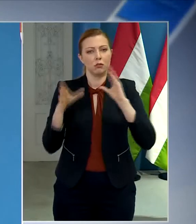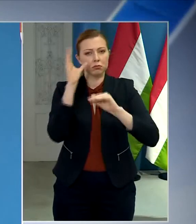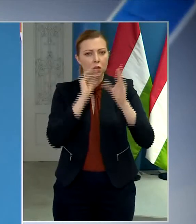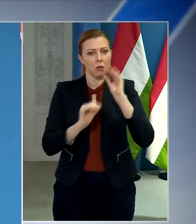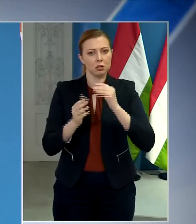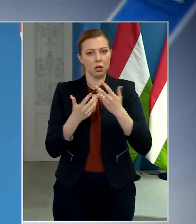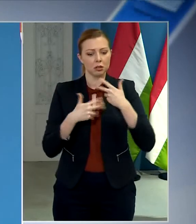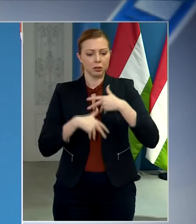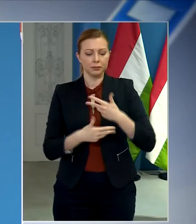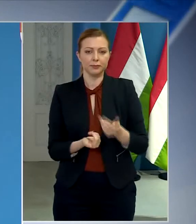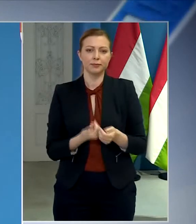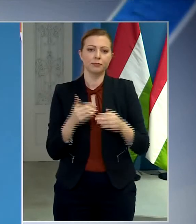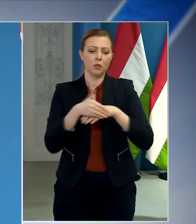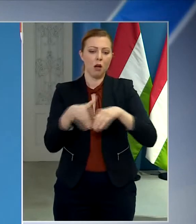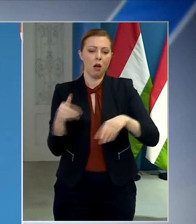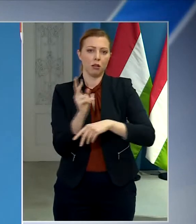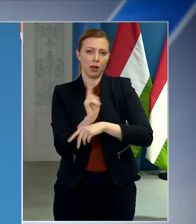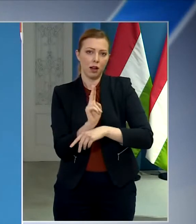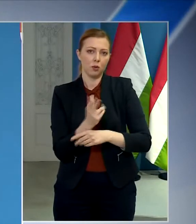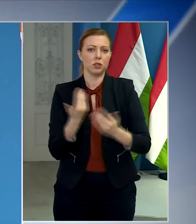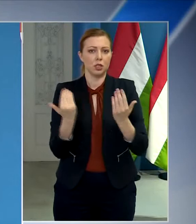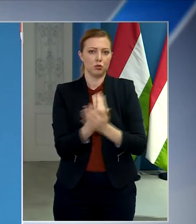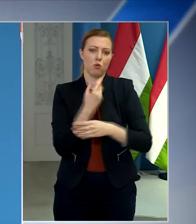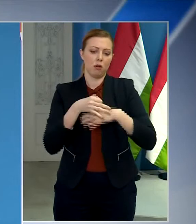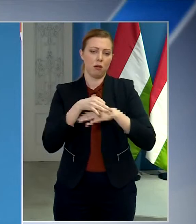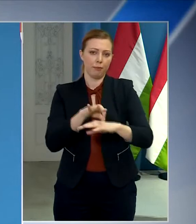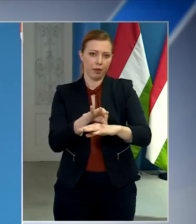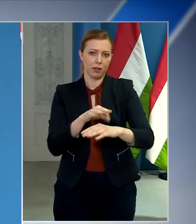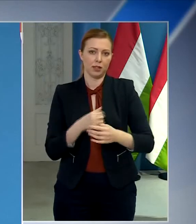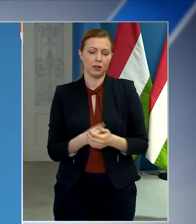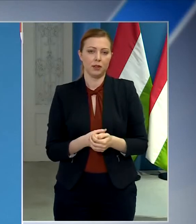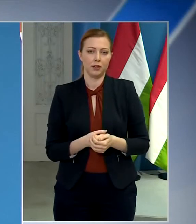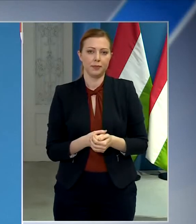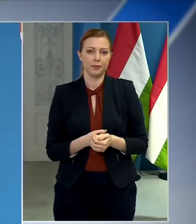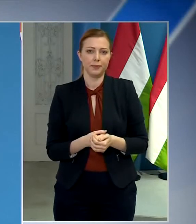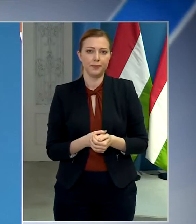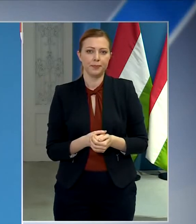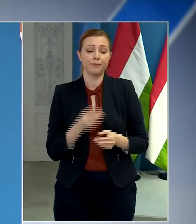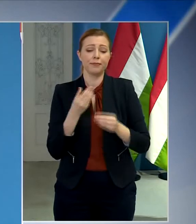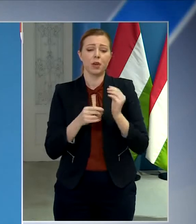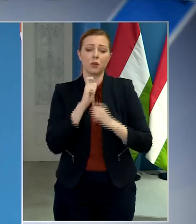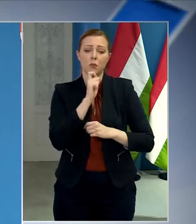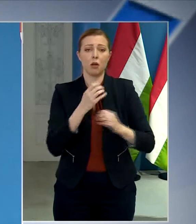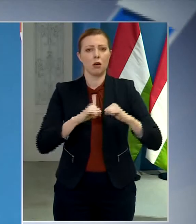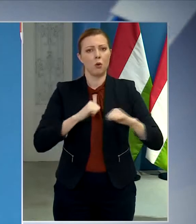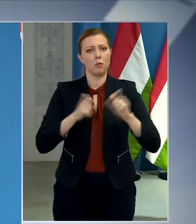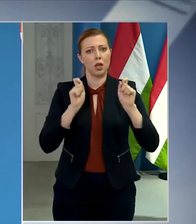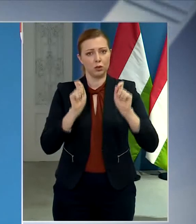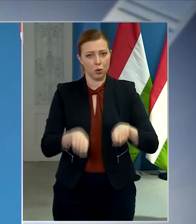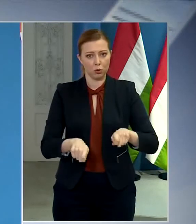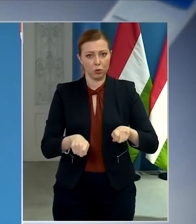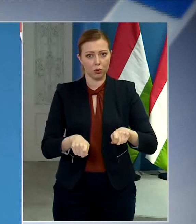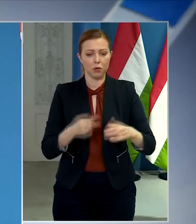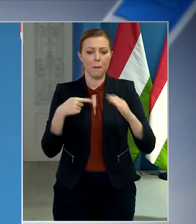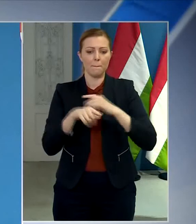tapasztalatai kapcsán a határellenőrzés ismételt bevezetésével, hiszen a magyar kormány arról döntött, hogy